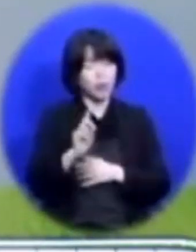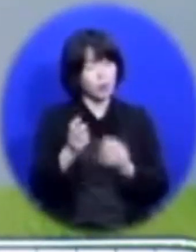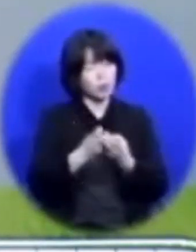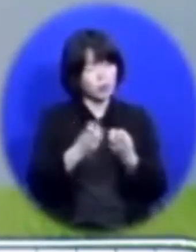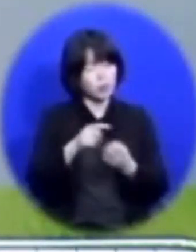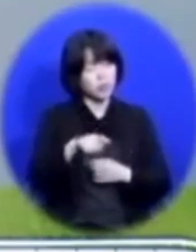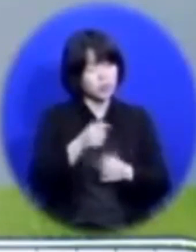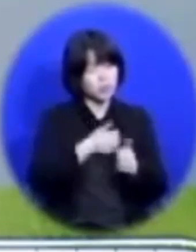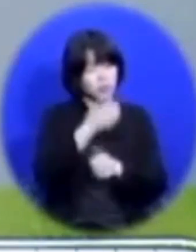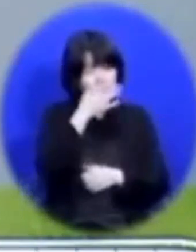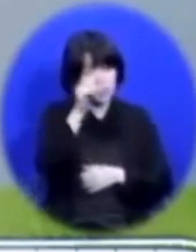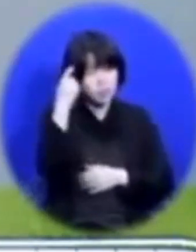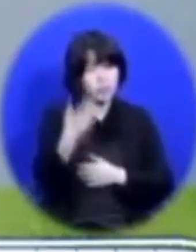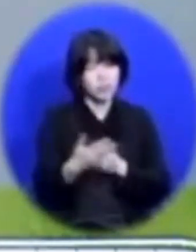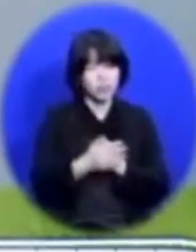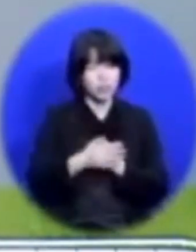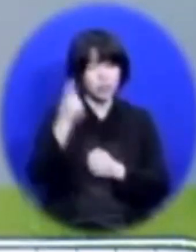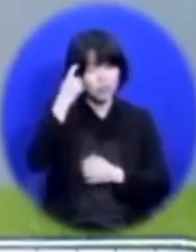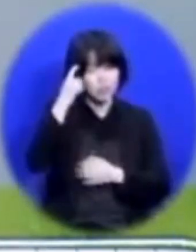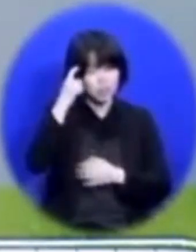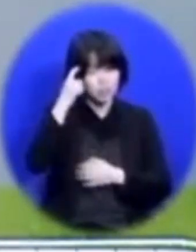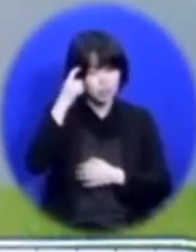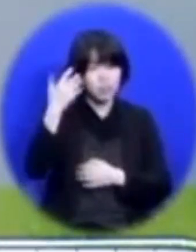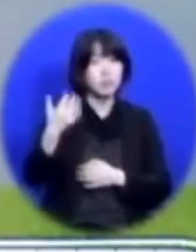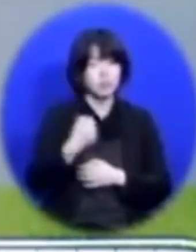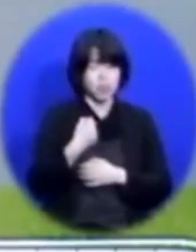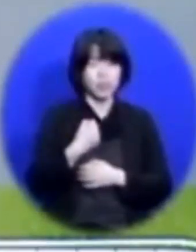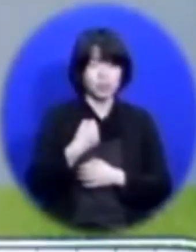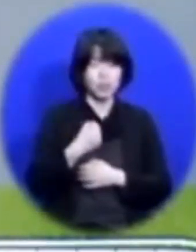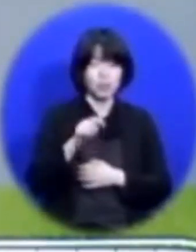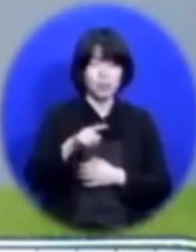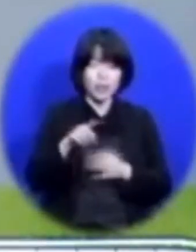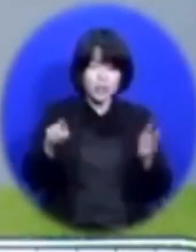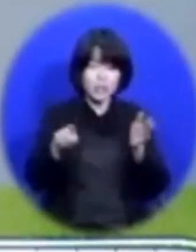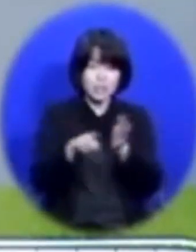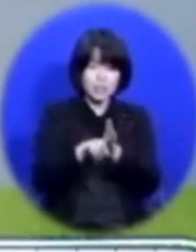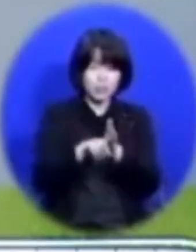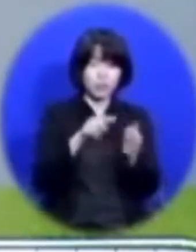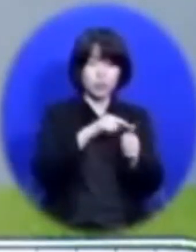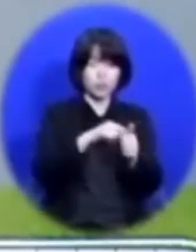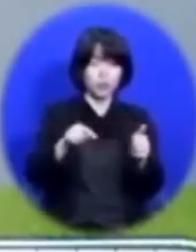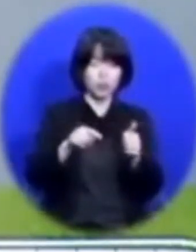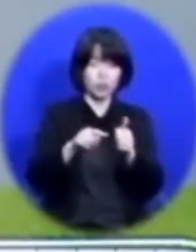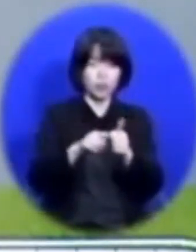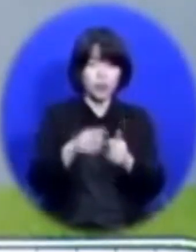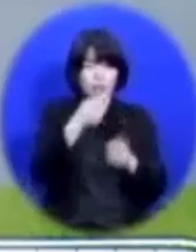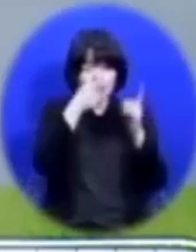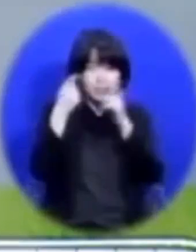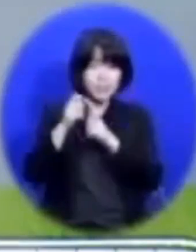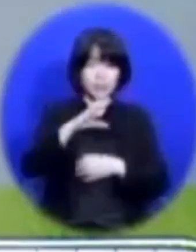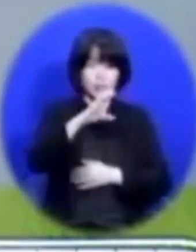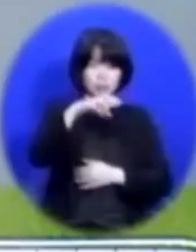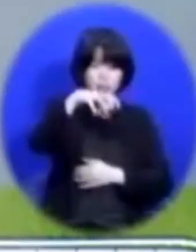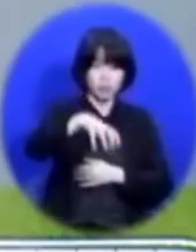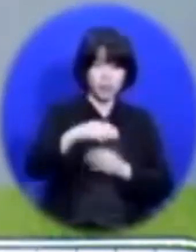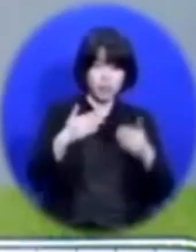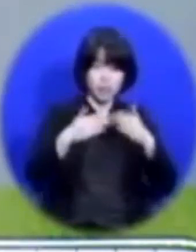?이러한의문들을품은채그는 순교기념교회에들어섰고,